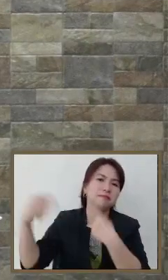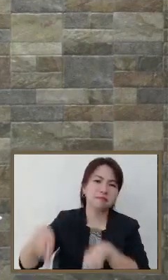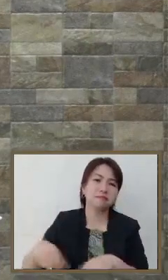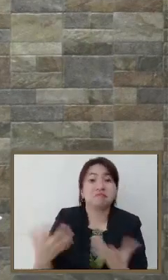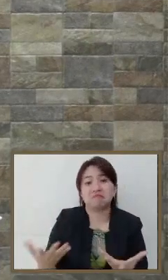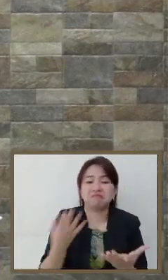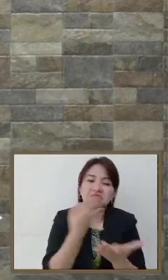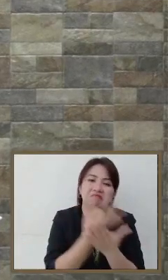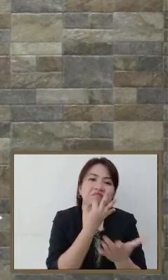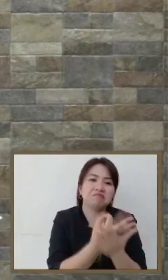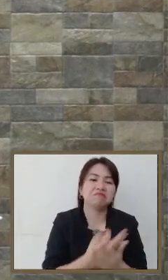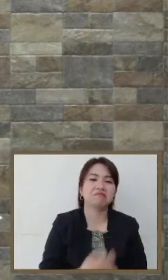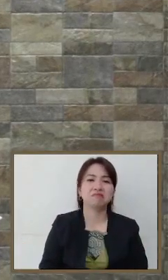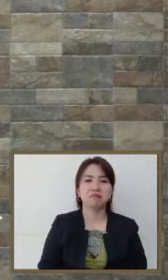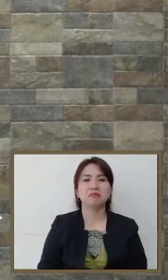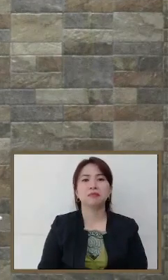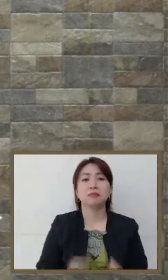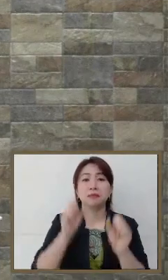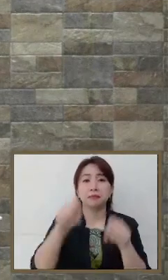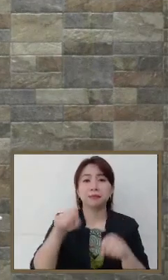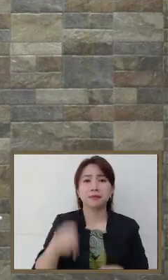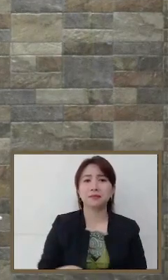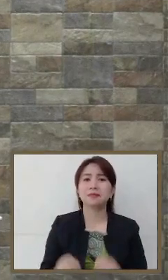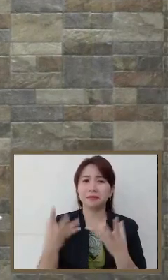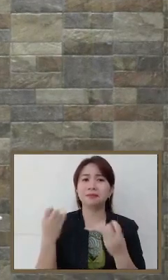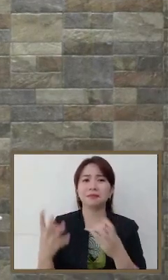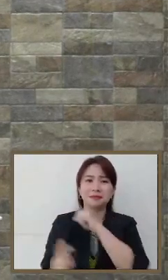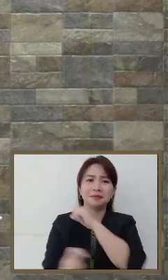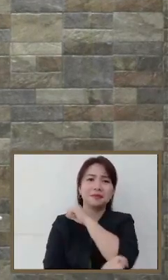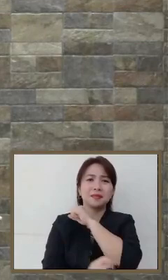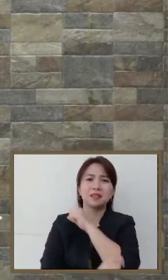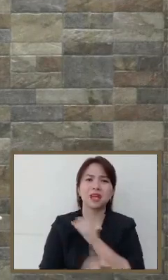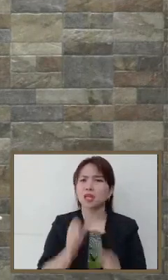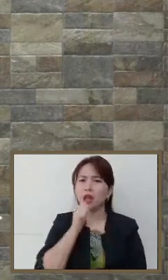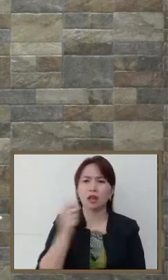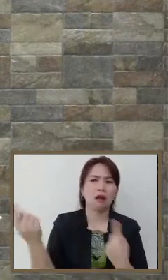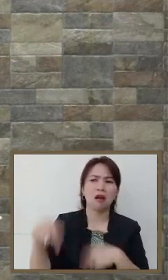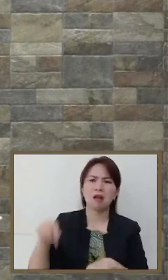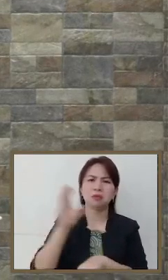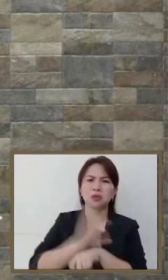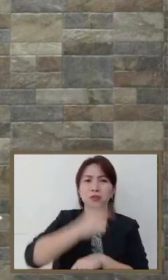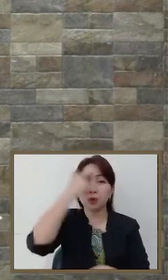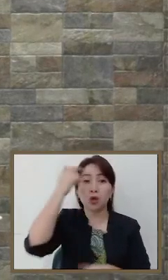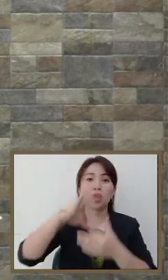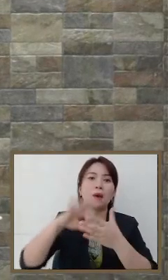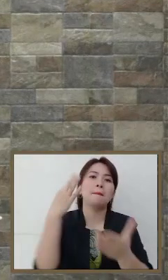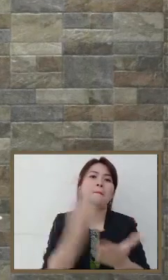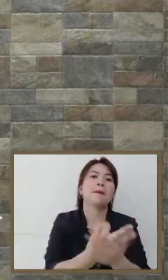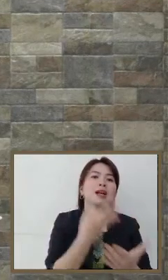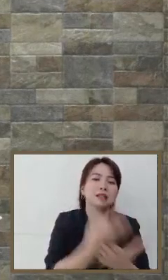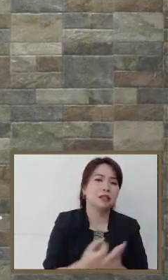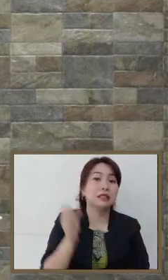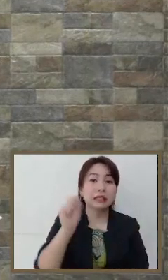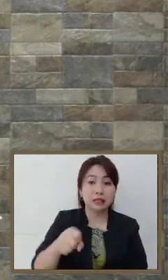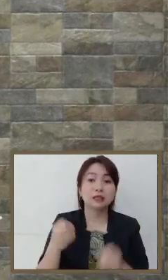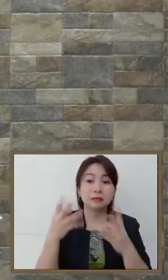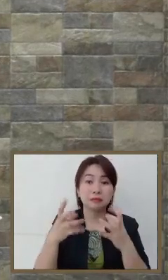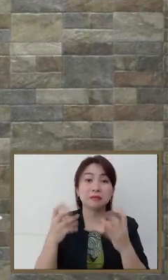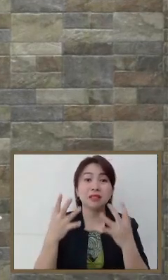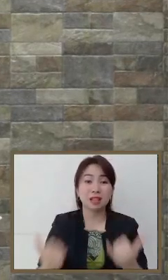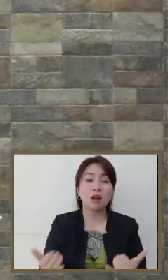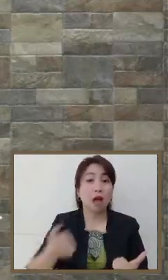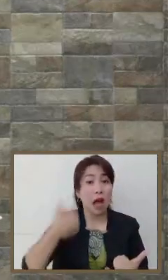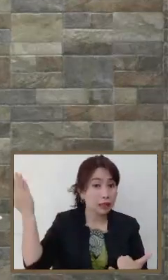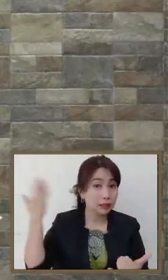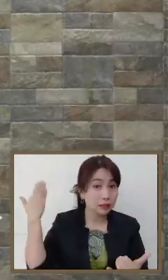pera maraming hindi na nagsisimba dahil sa pera marami Saan naglilingkod po dati sa